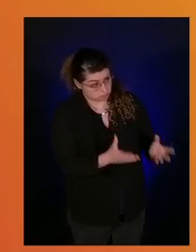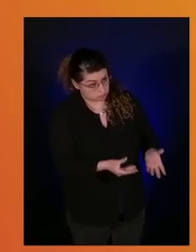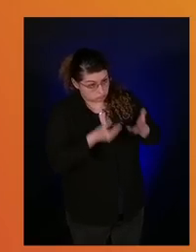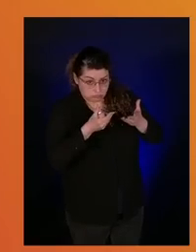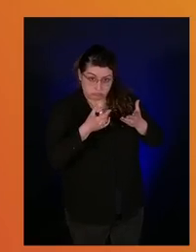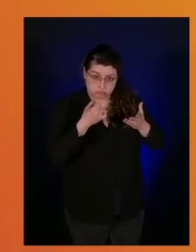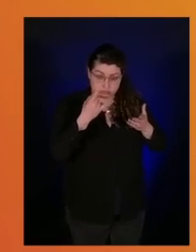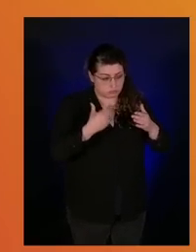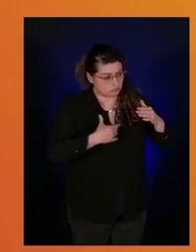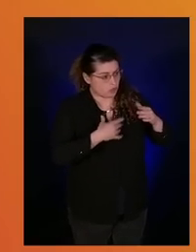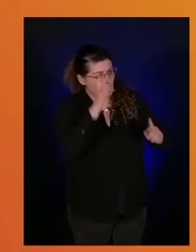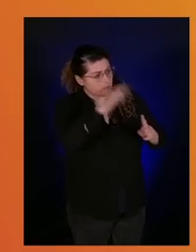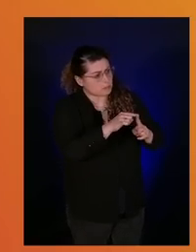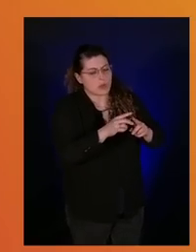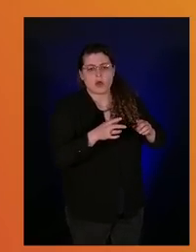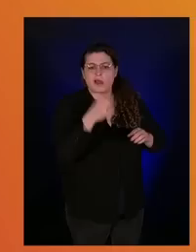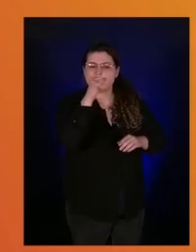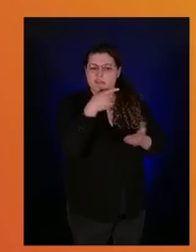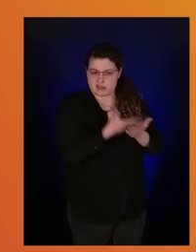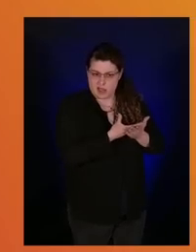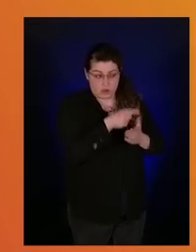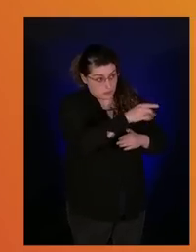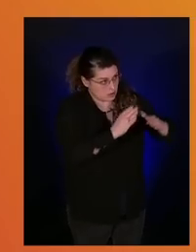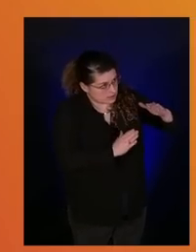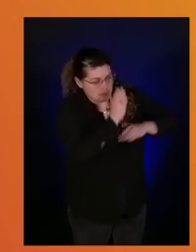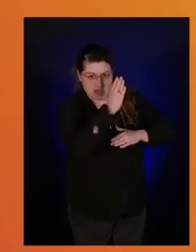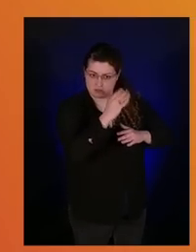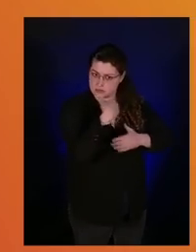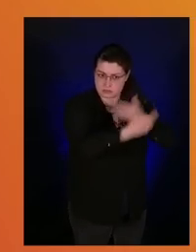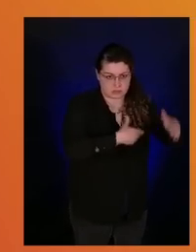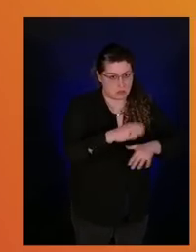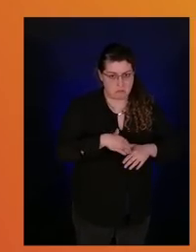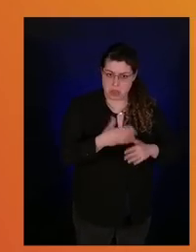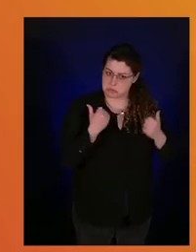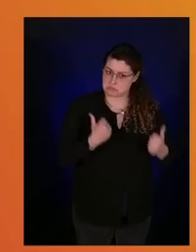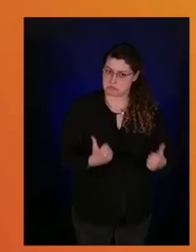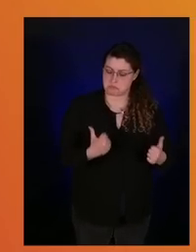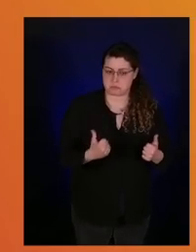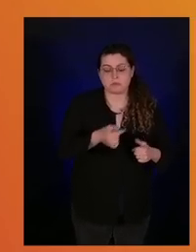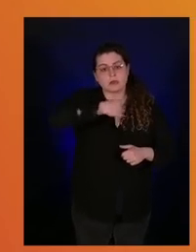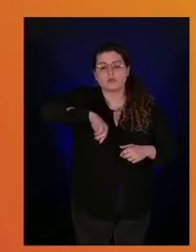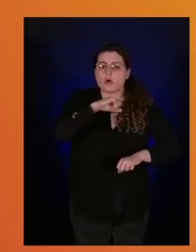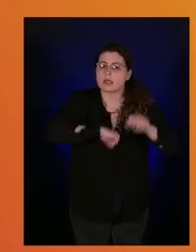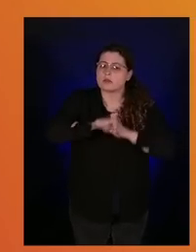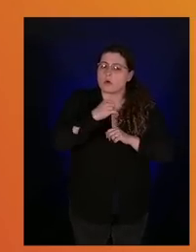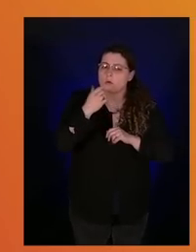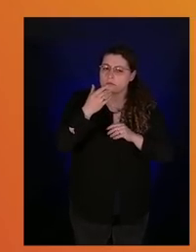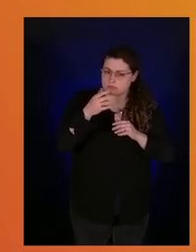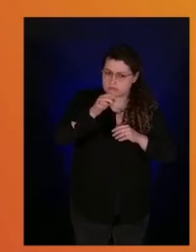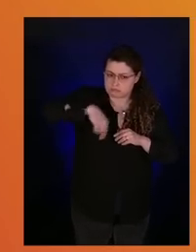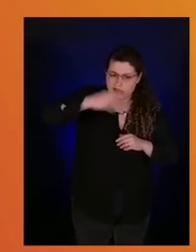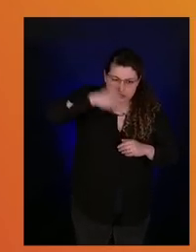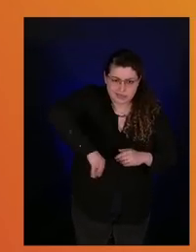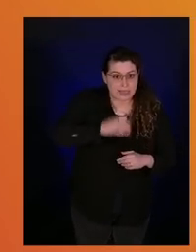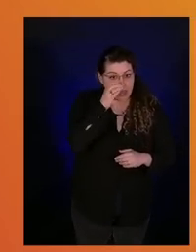au-delà de son objet initial. Le comité de gestion étant le lieu où les organisations savent pouvoir trouver une écoute et